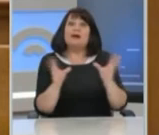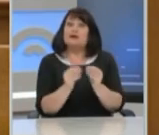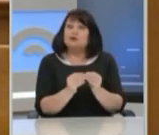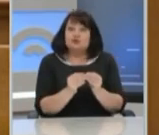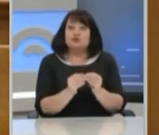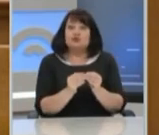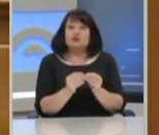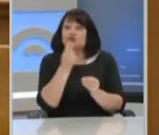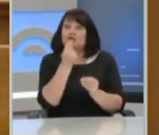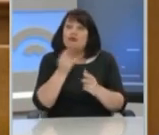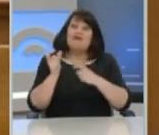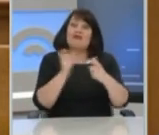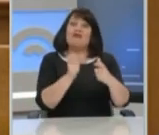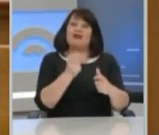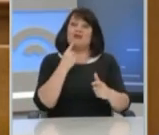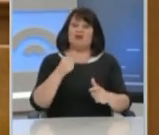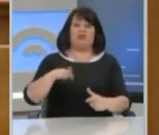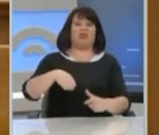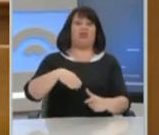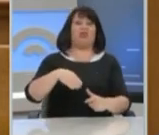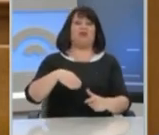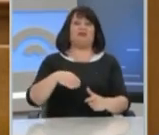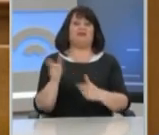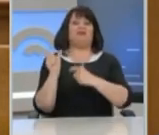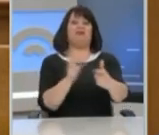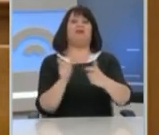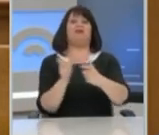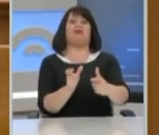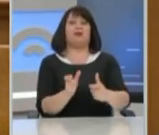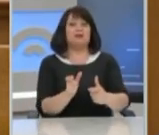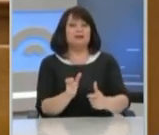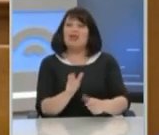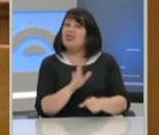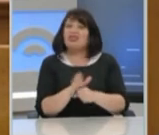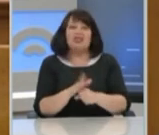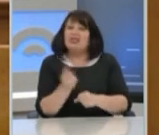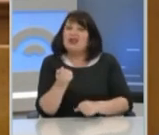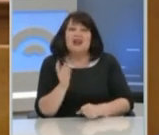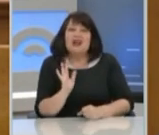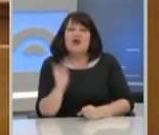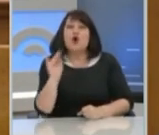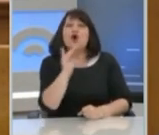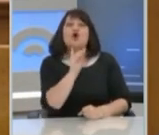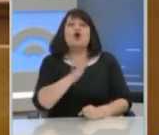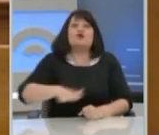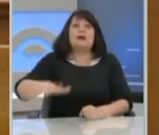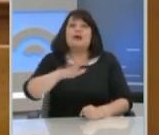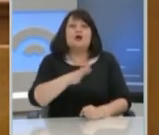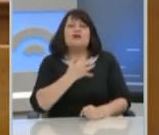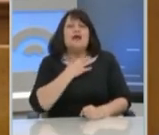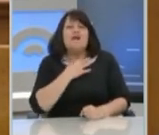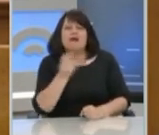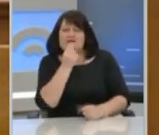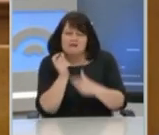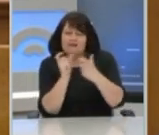των γευμάτων που λέτε εσείς απαξιωτικά συσίτια δεν είναι μικρό πράγμα. Ρωτήστε, ρωτήστε τις περιοχές όπου ήδη το εφαρμόζουμε.